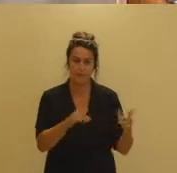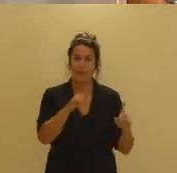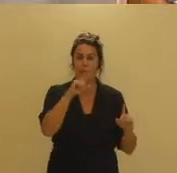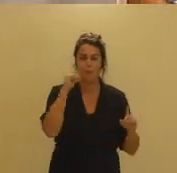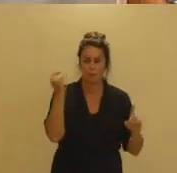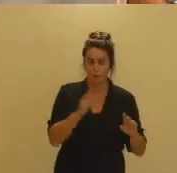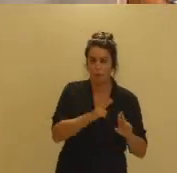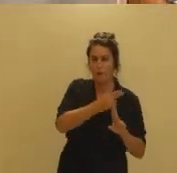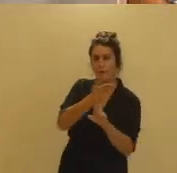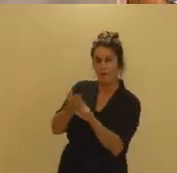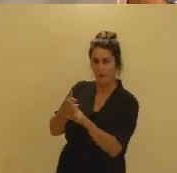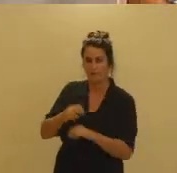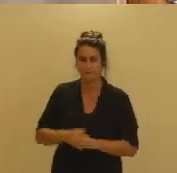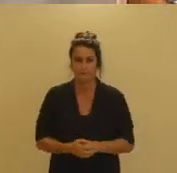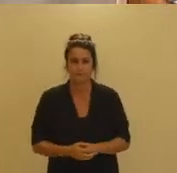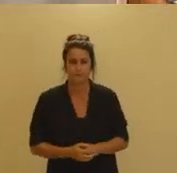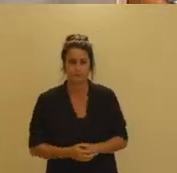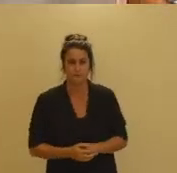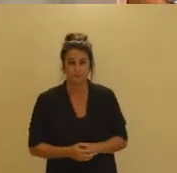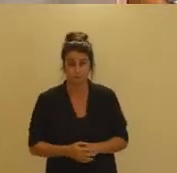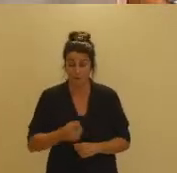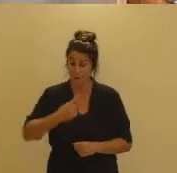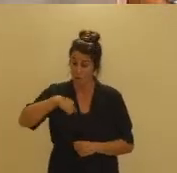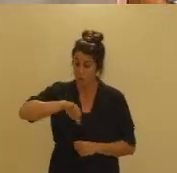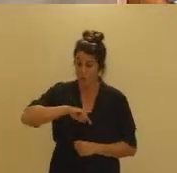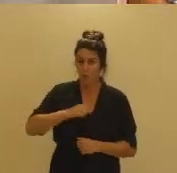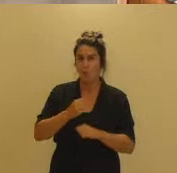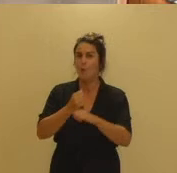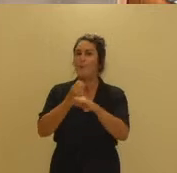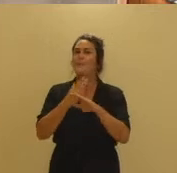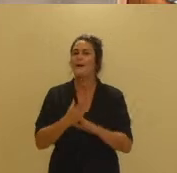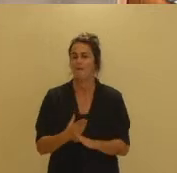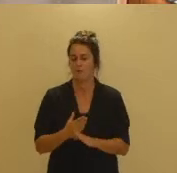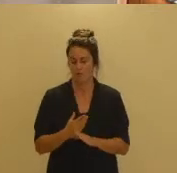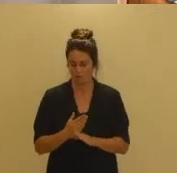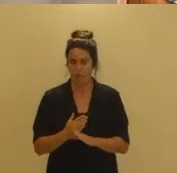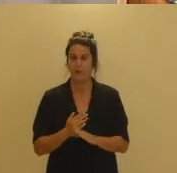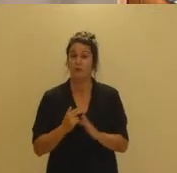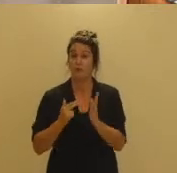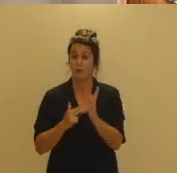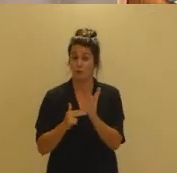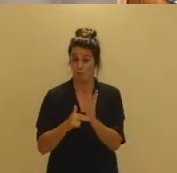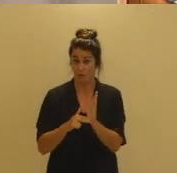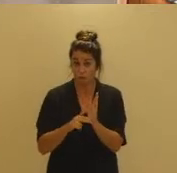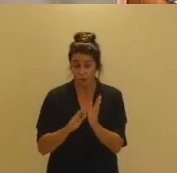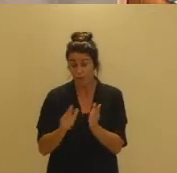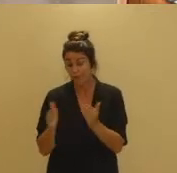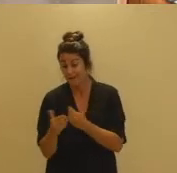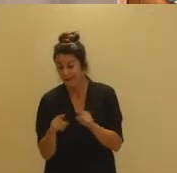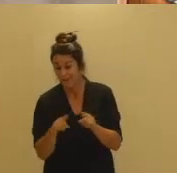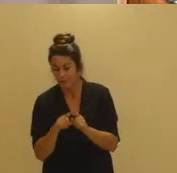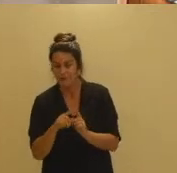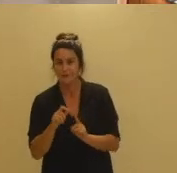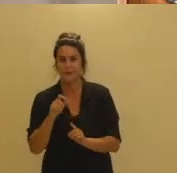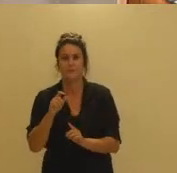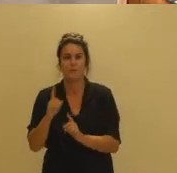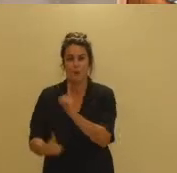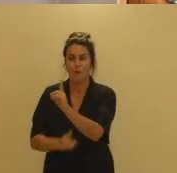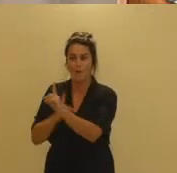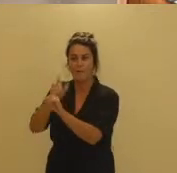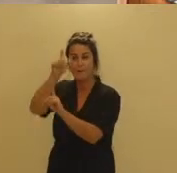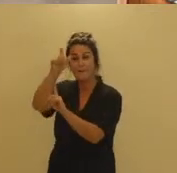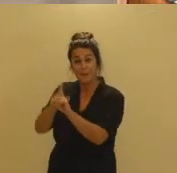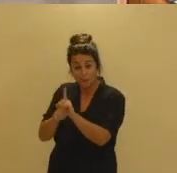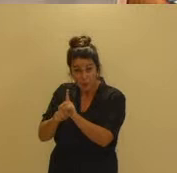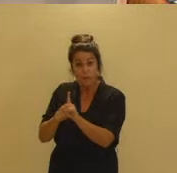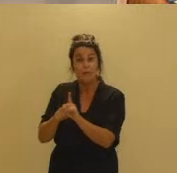Nous avons prévu, dans le cadre de cette convention, de rencontrer Mme Loquet, la vice-présidente du conseil départemental en